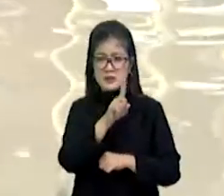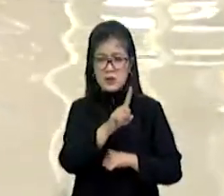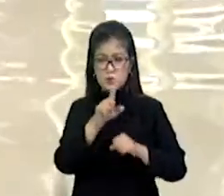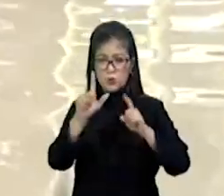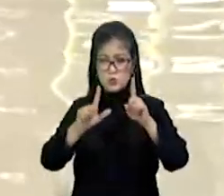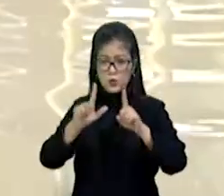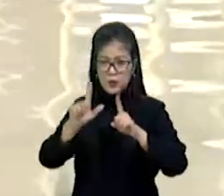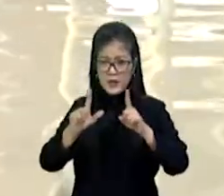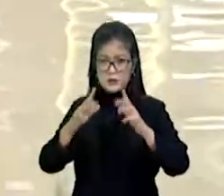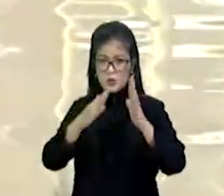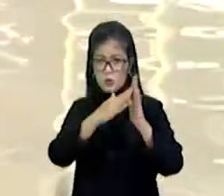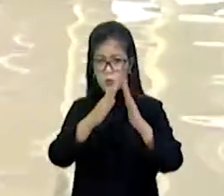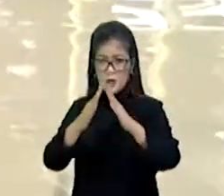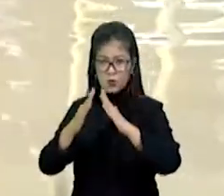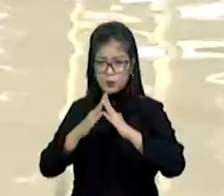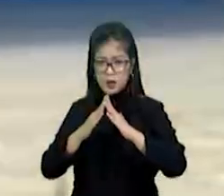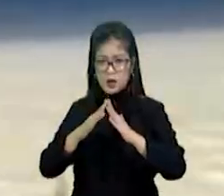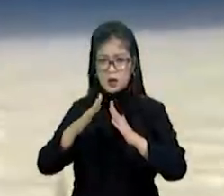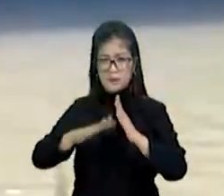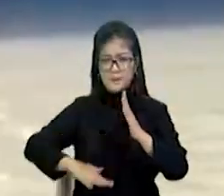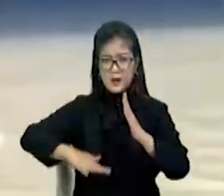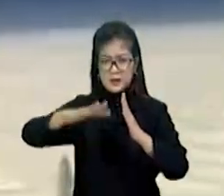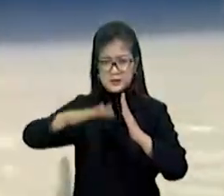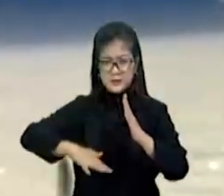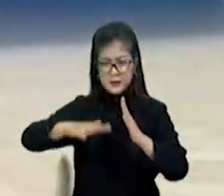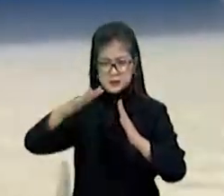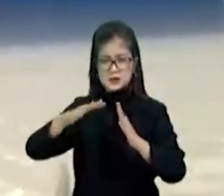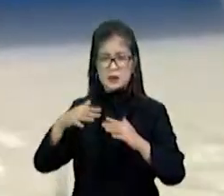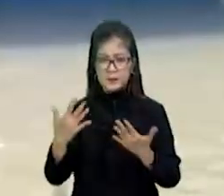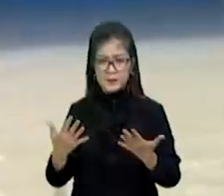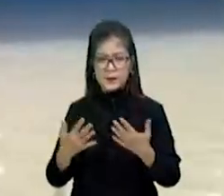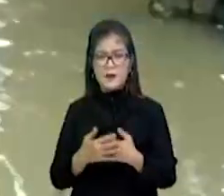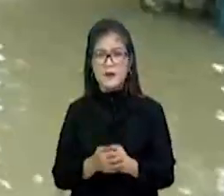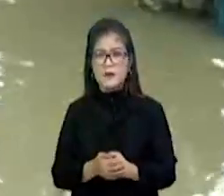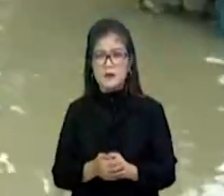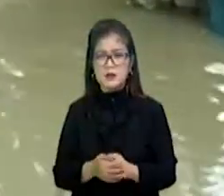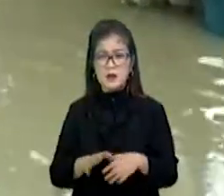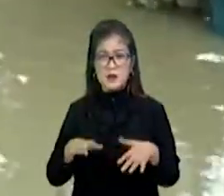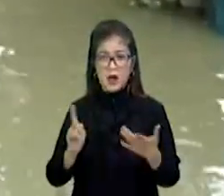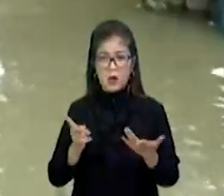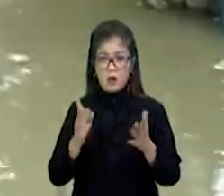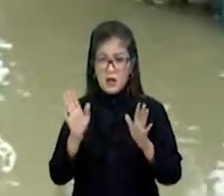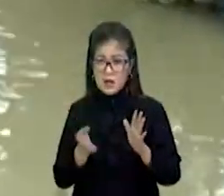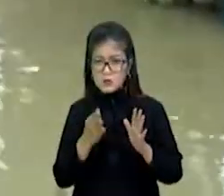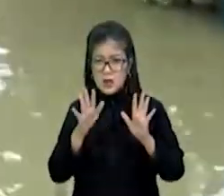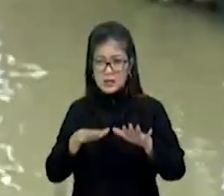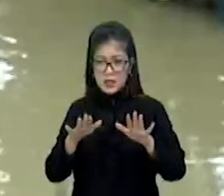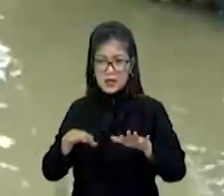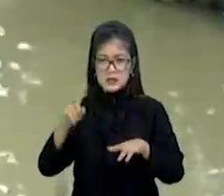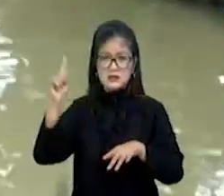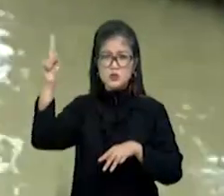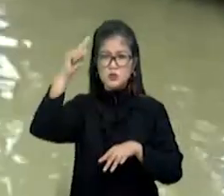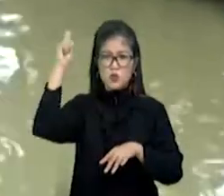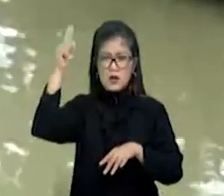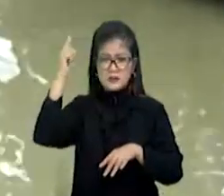kelurahan Kecamatan Dolok Masihul terendam banjir. Warga diimbau untuk waspada, terlebih anomali cuaca lanyinya berdampak pada